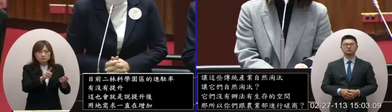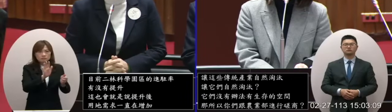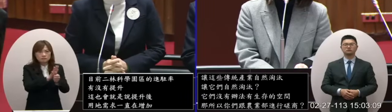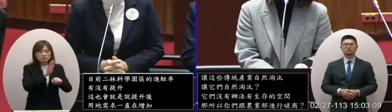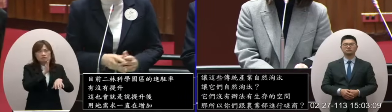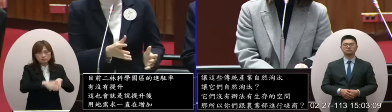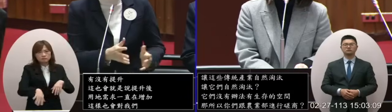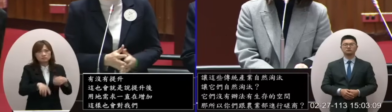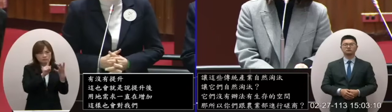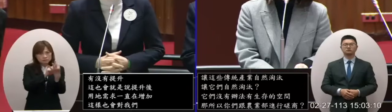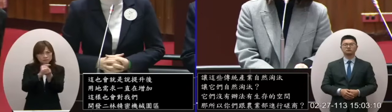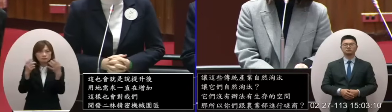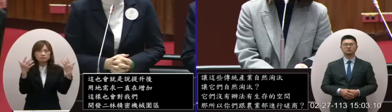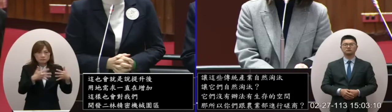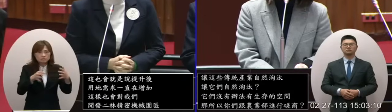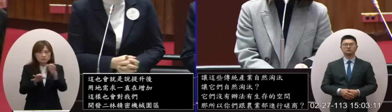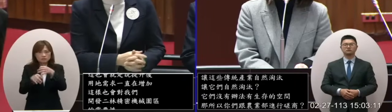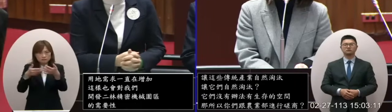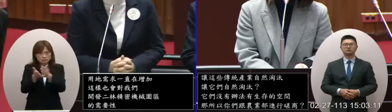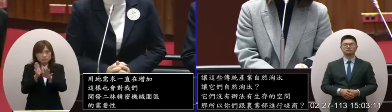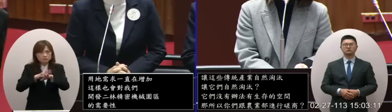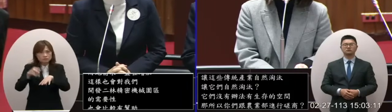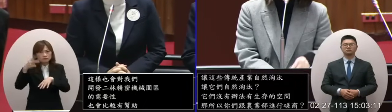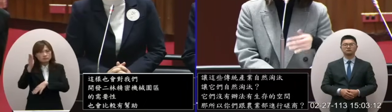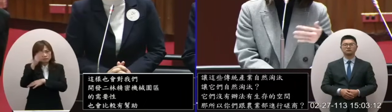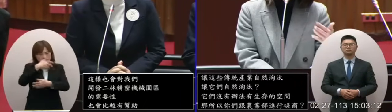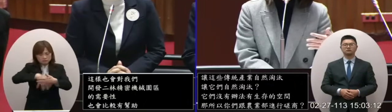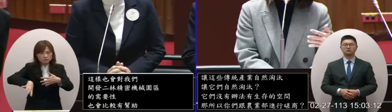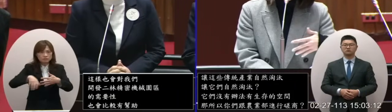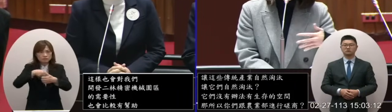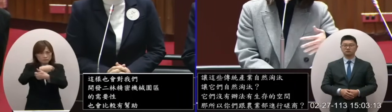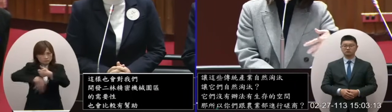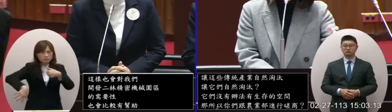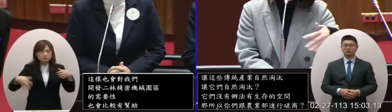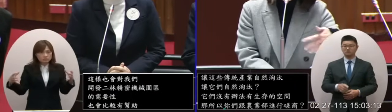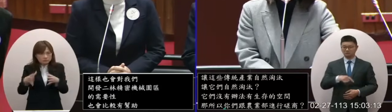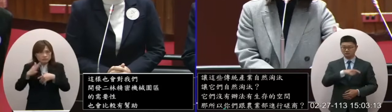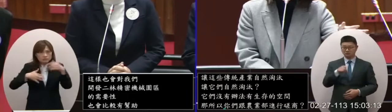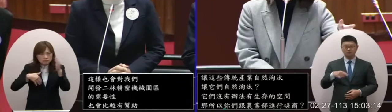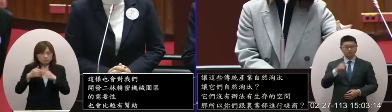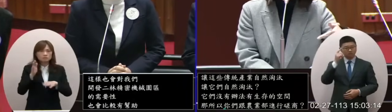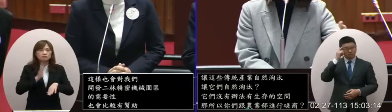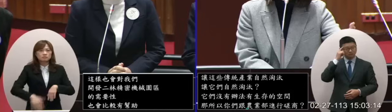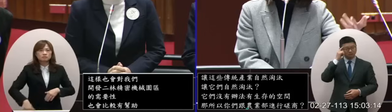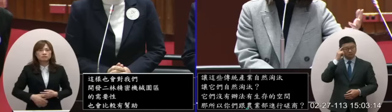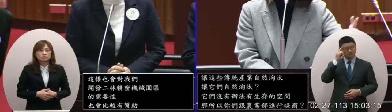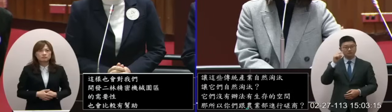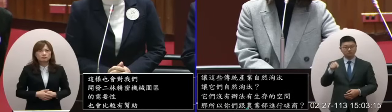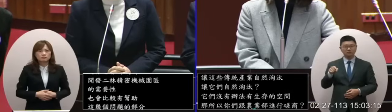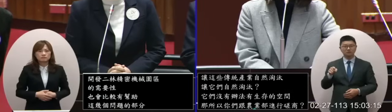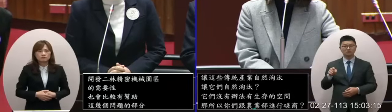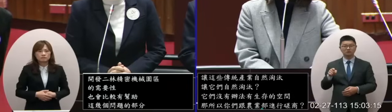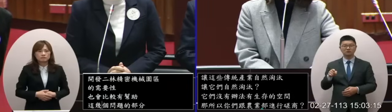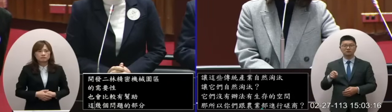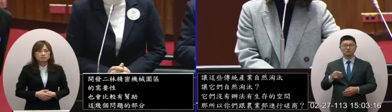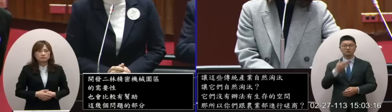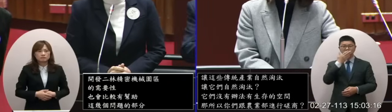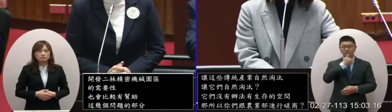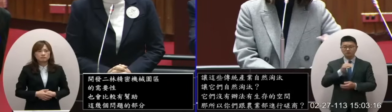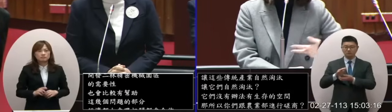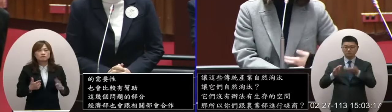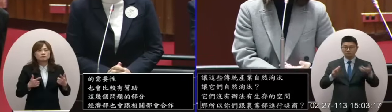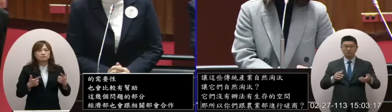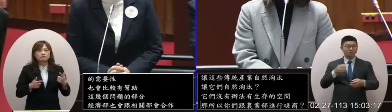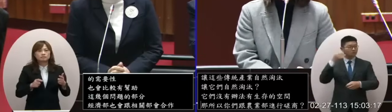部分，那经济部也会来跟相关的部会合作。 还是你们就是默默就把它移到嘉义啊？就是你知道 嘉